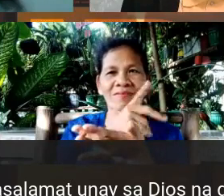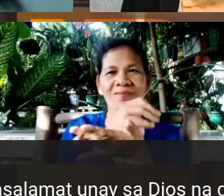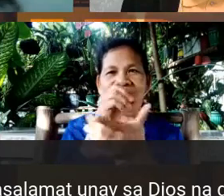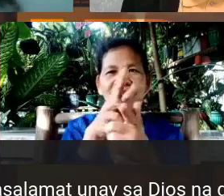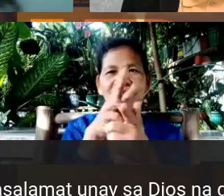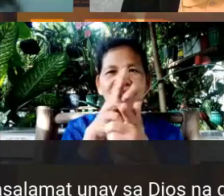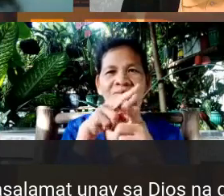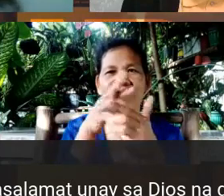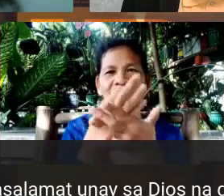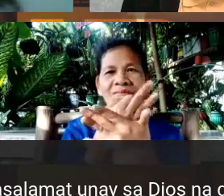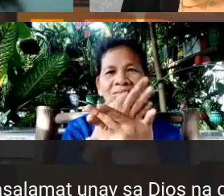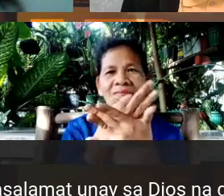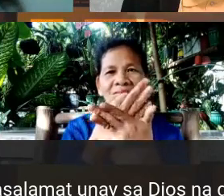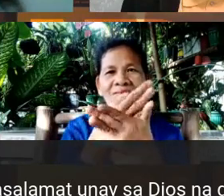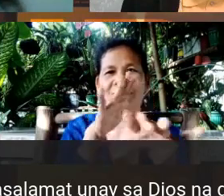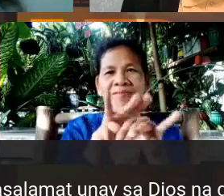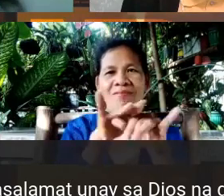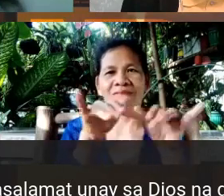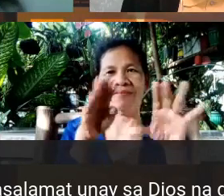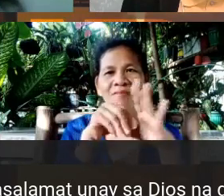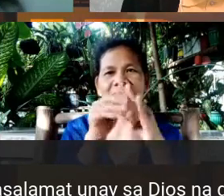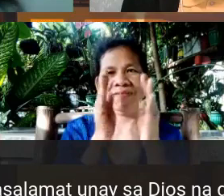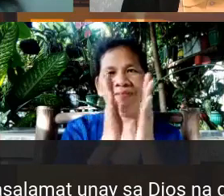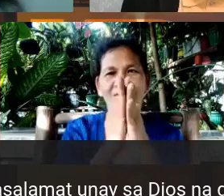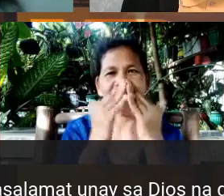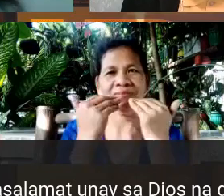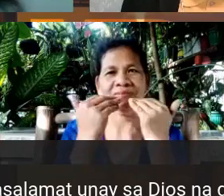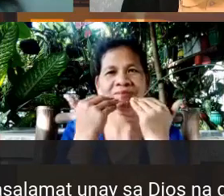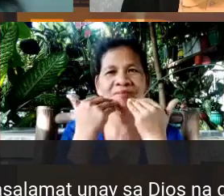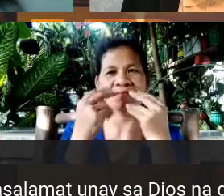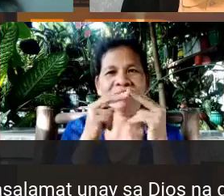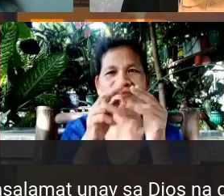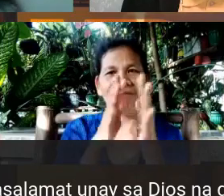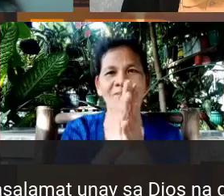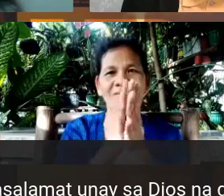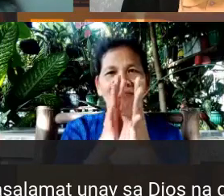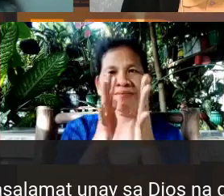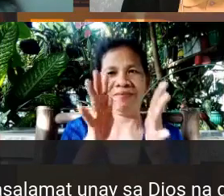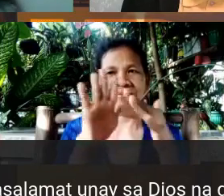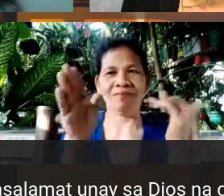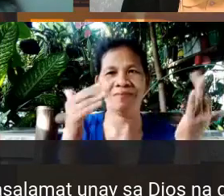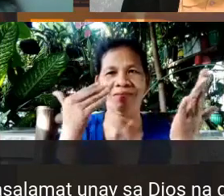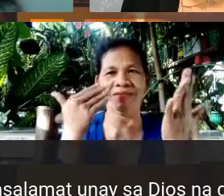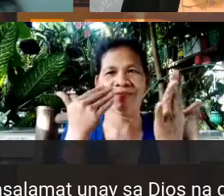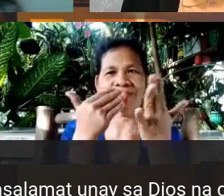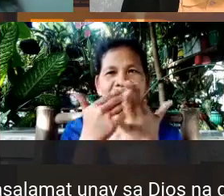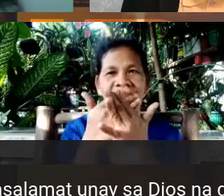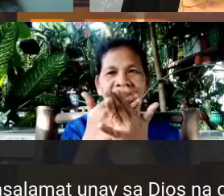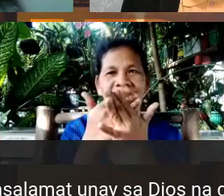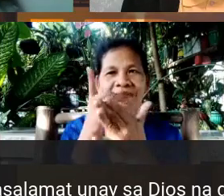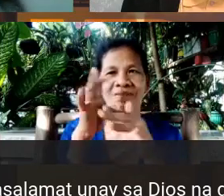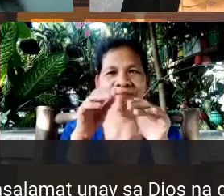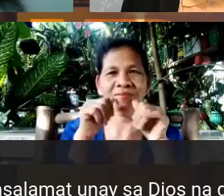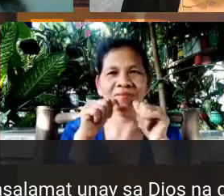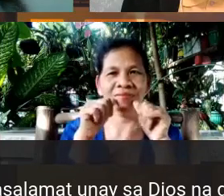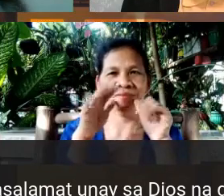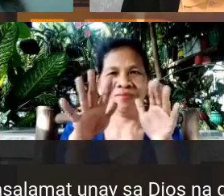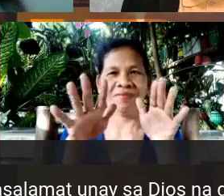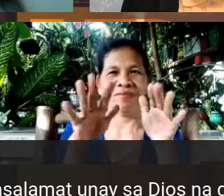at sa inyong mga panalangin. Maraming salamat po sa inyong lahat. Pagpalainawa kayo ng